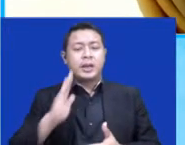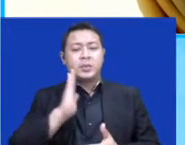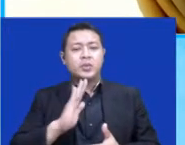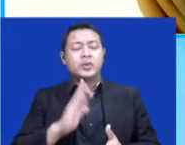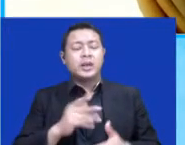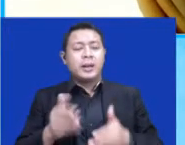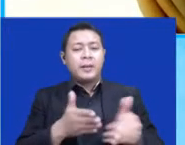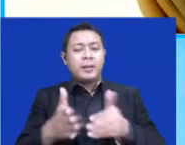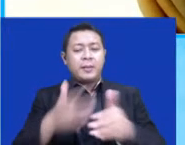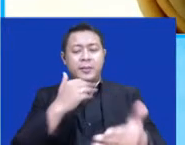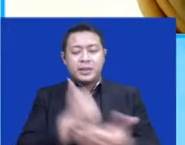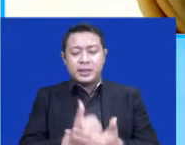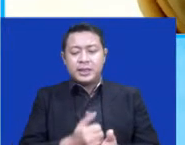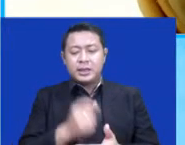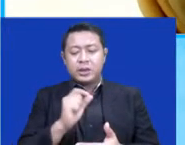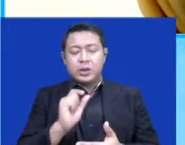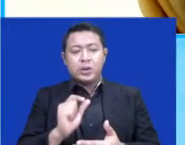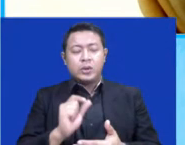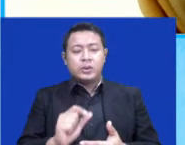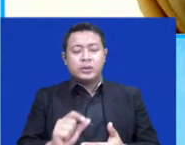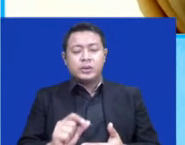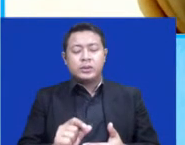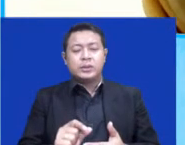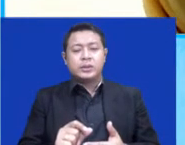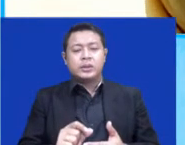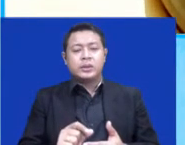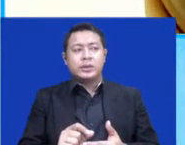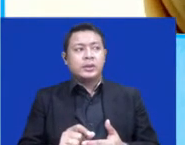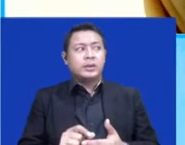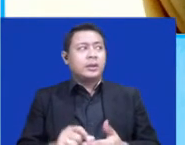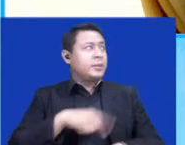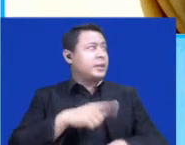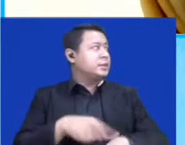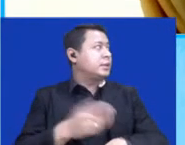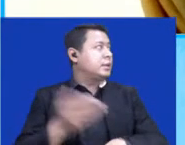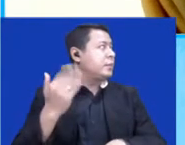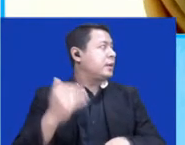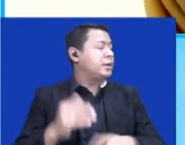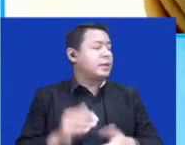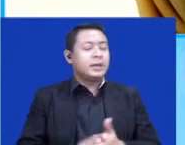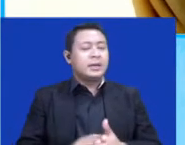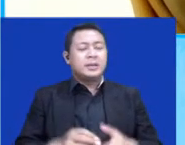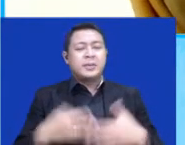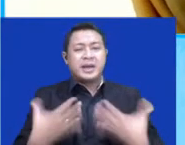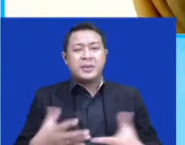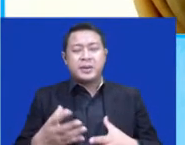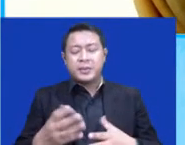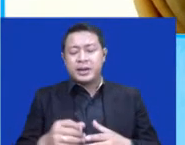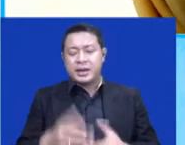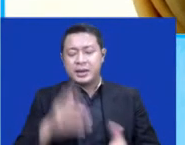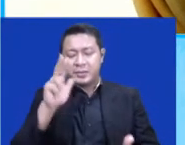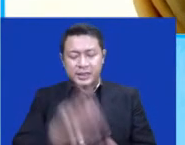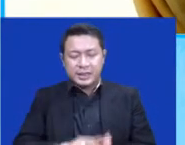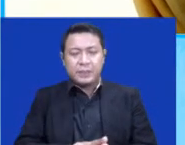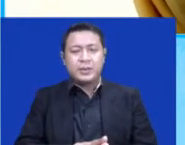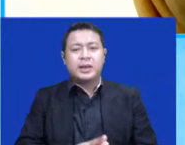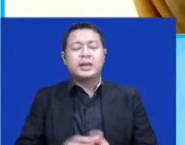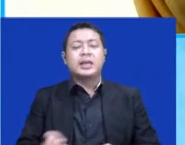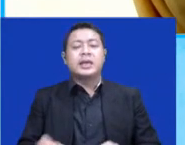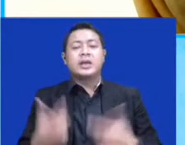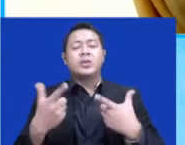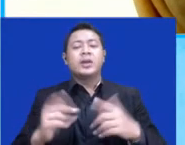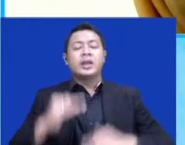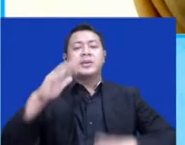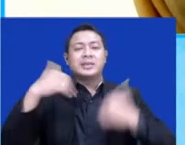strategis dalam menentukan masa depannya, terutama bagaimana mereka menentukan kehidupan yang sehat.